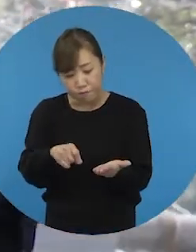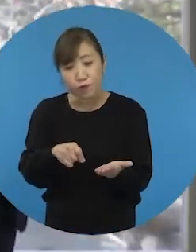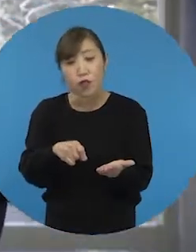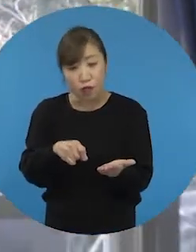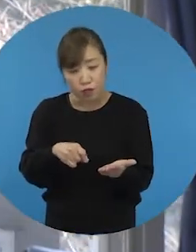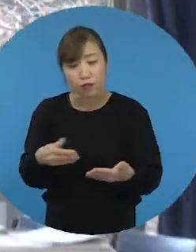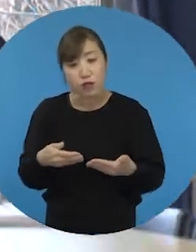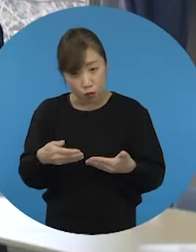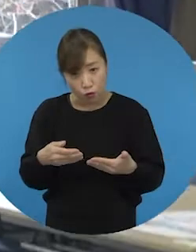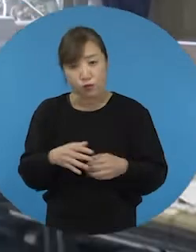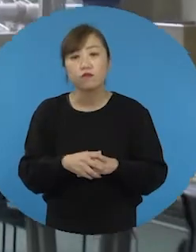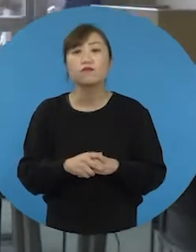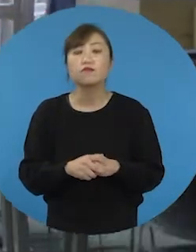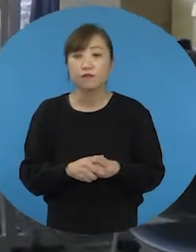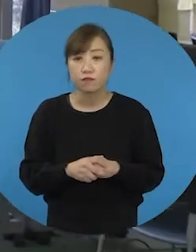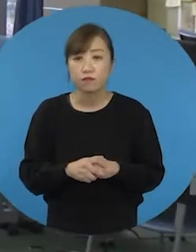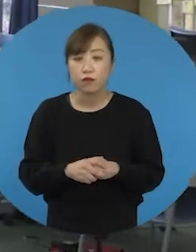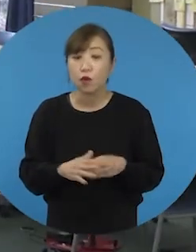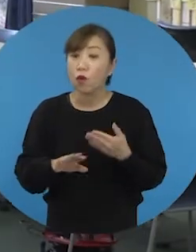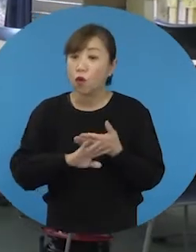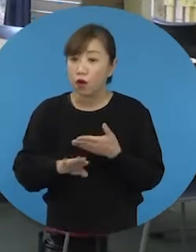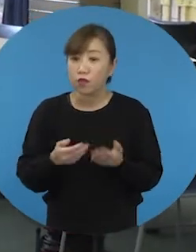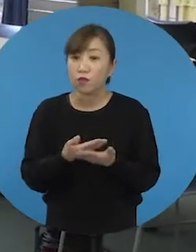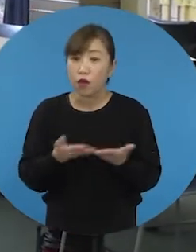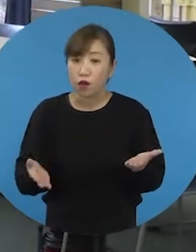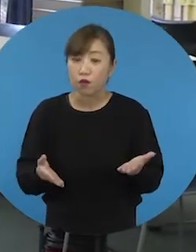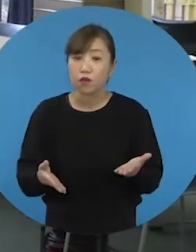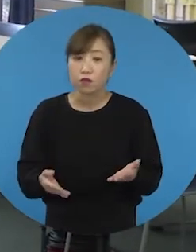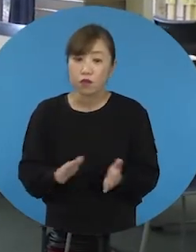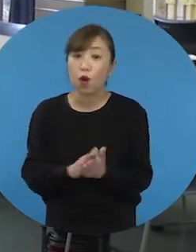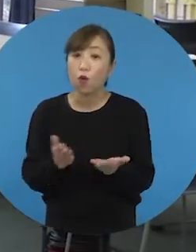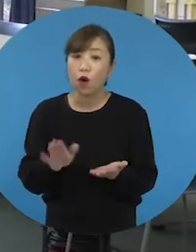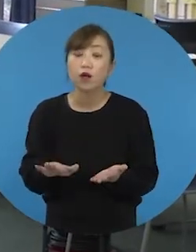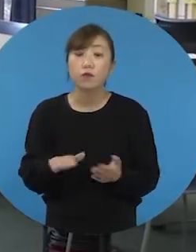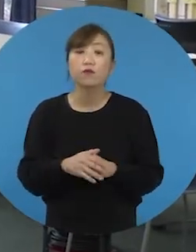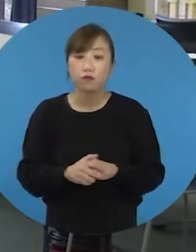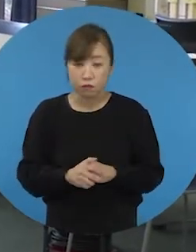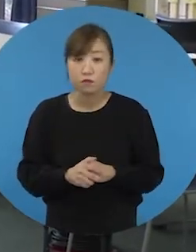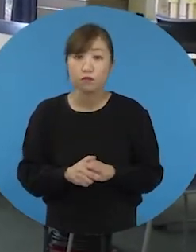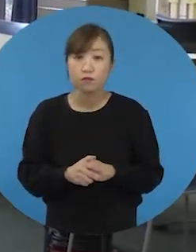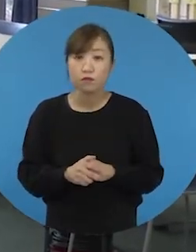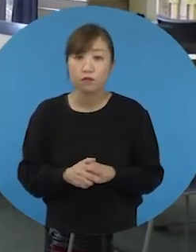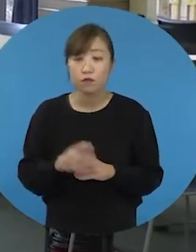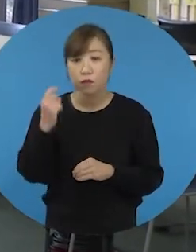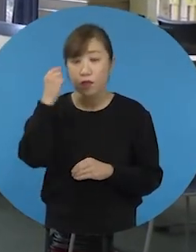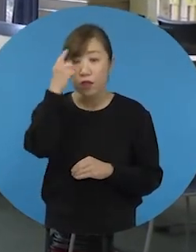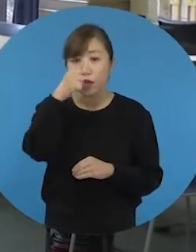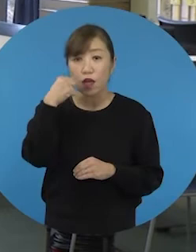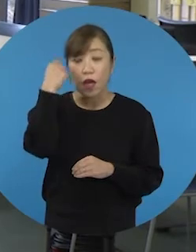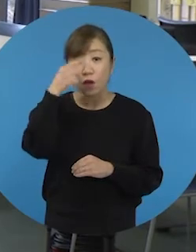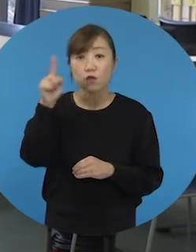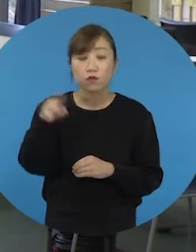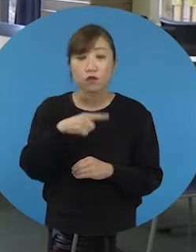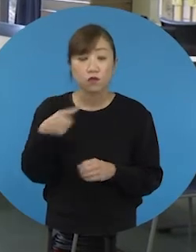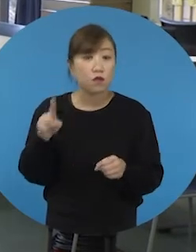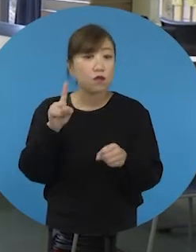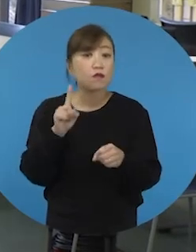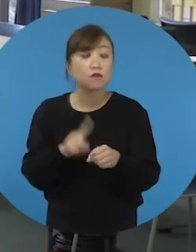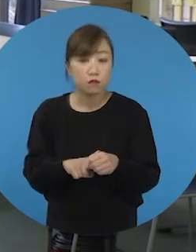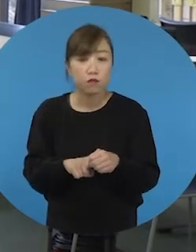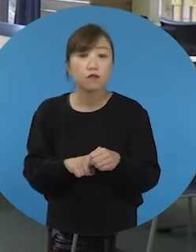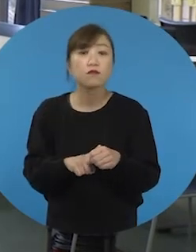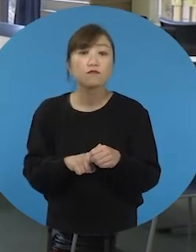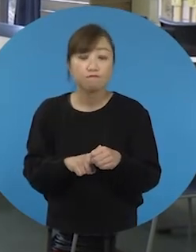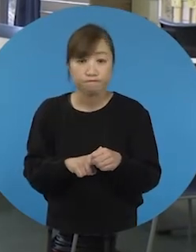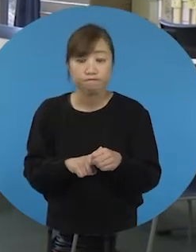府中市史の他にも観光物があるということなんですね。はい、 市史の観光物の中でですね、外国の方にも分か